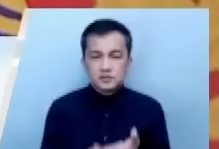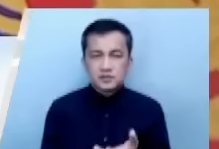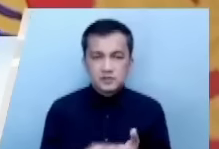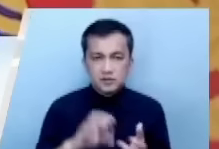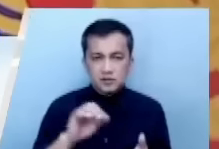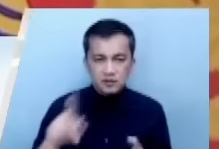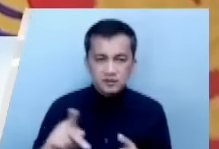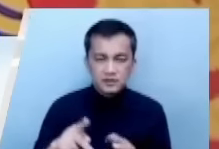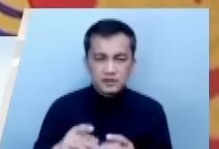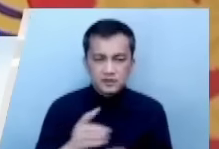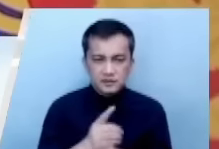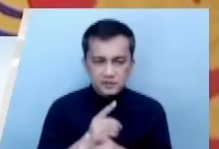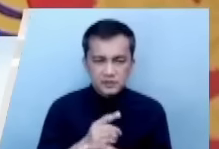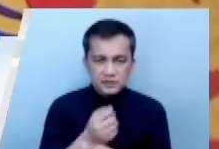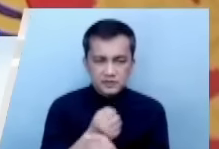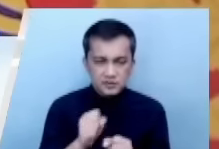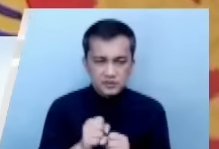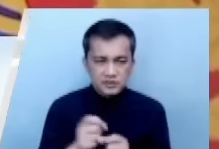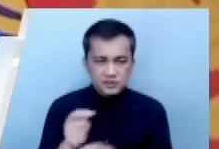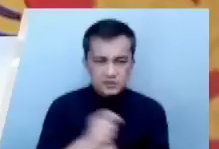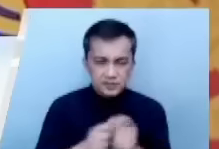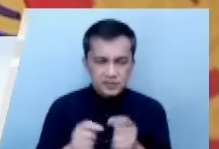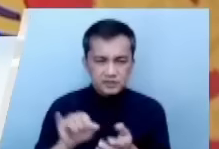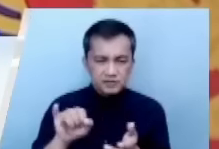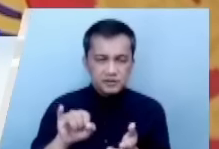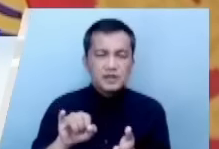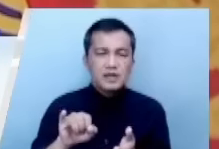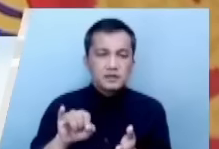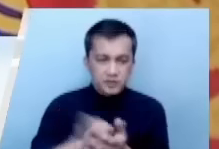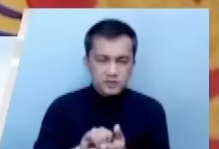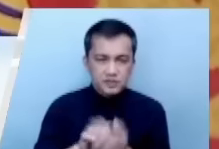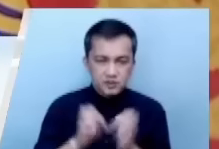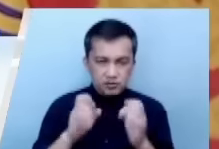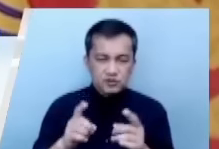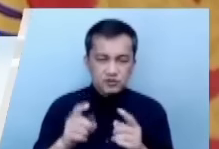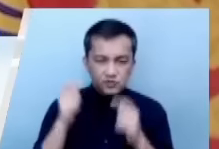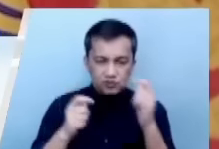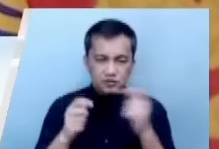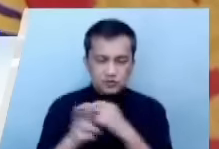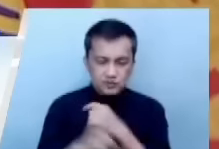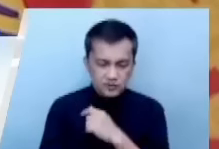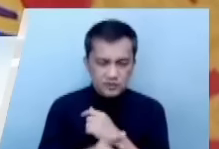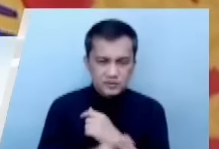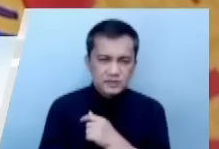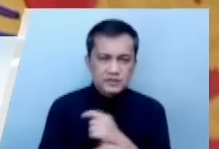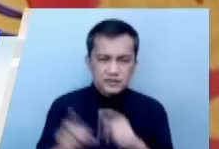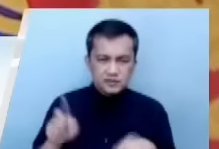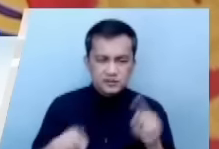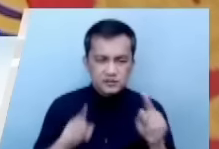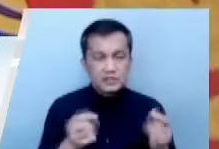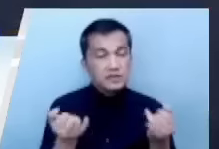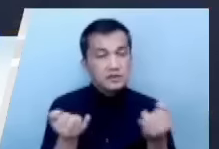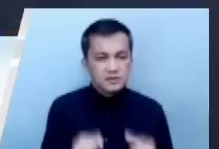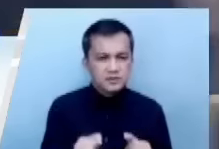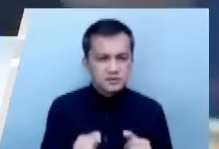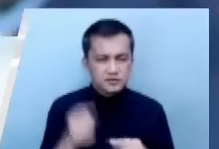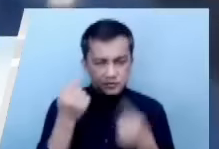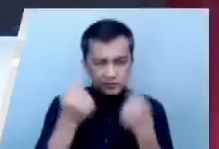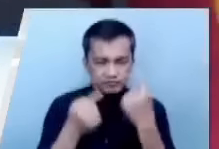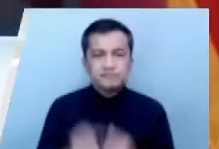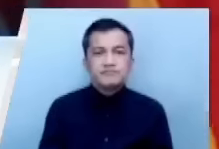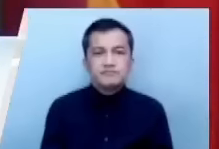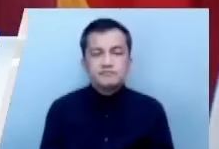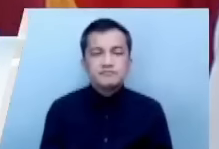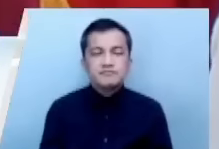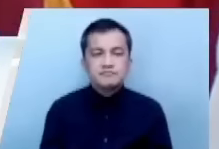and investments, education, tourism, as well as regional and multilateral issues of concern. Matapos ang